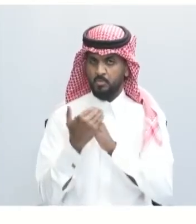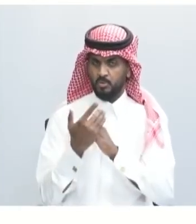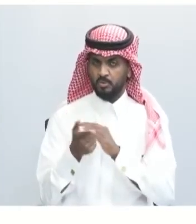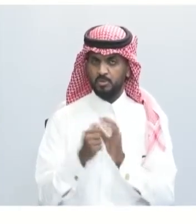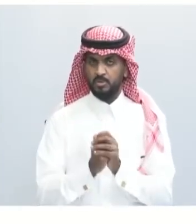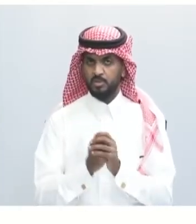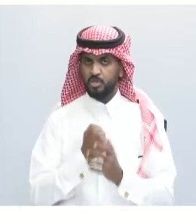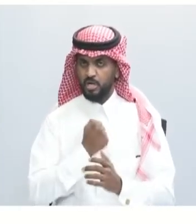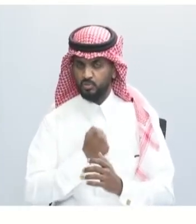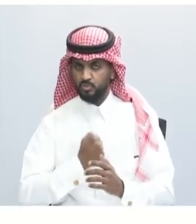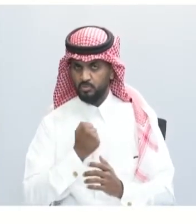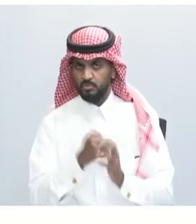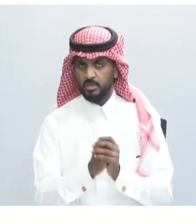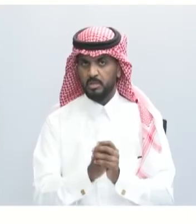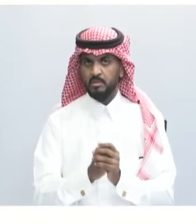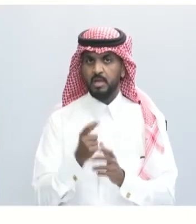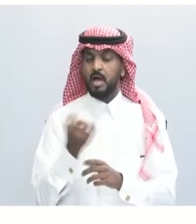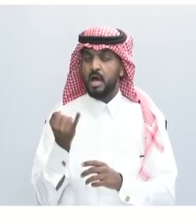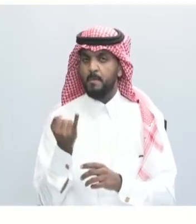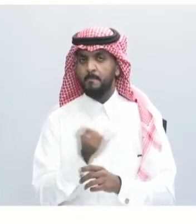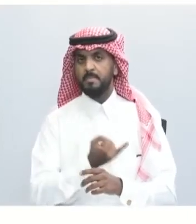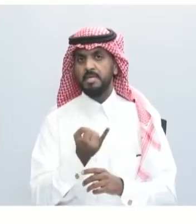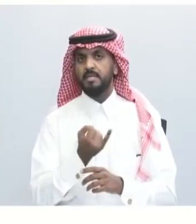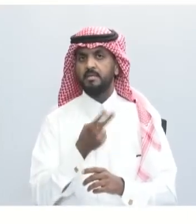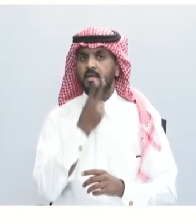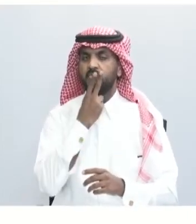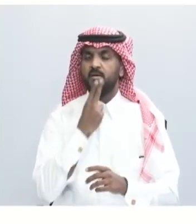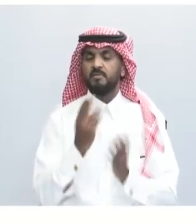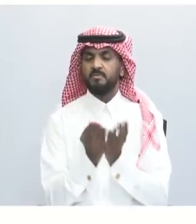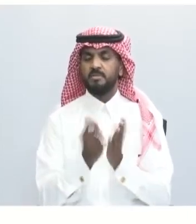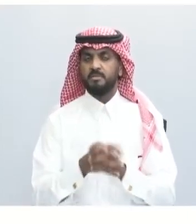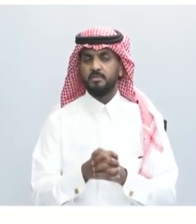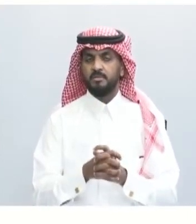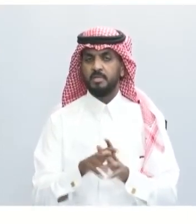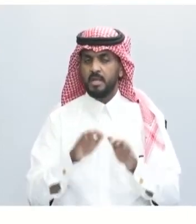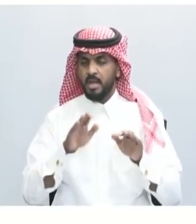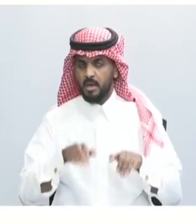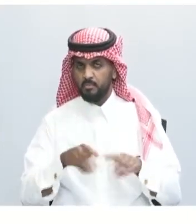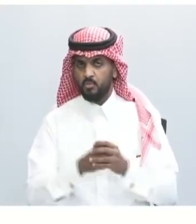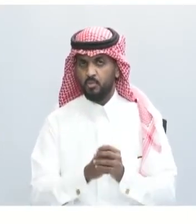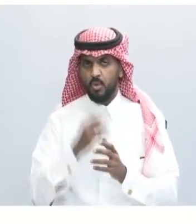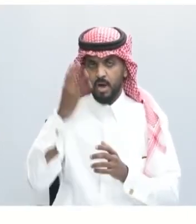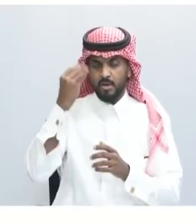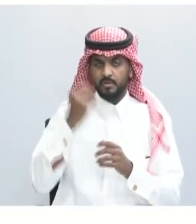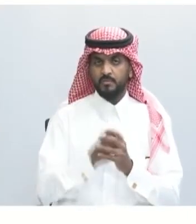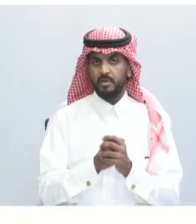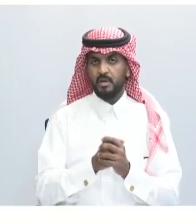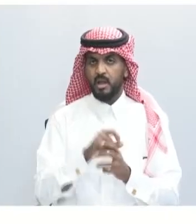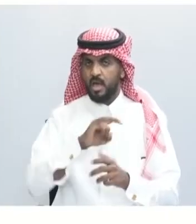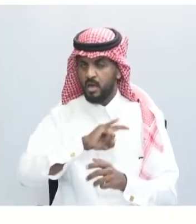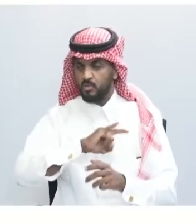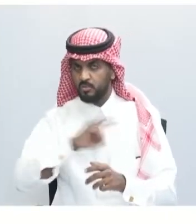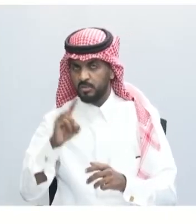م الان بماذا اهميت نظافه المدرسه نعم وعرفنا انه لا يمكن لنا